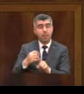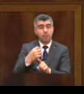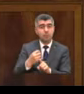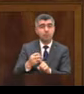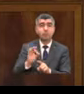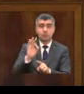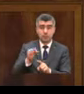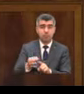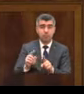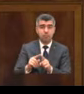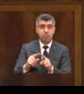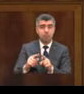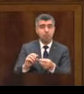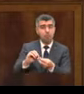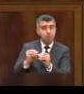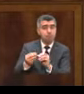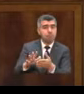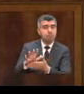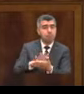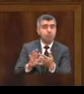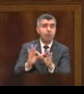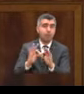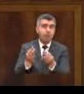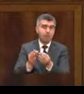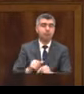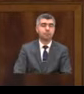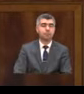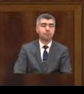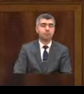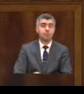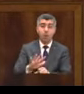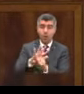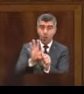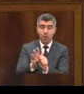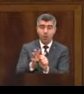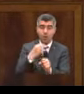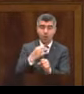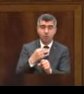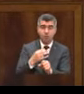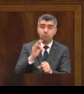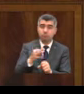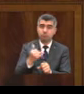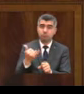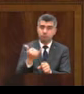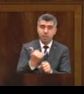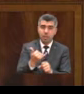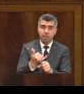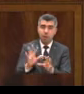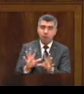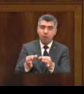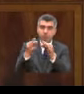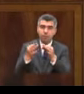عن شعورها بتدهور العلاقات الأسرية. إن هذه الجائحة أكدت أهمية يعني من الدروس